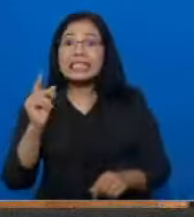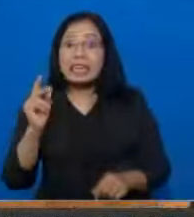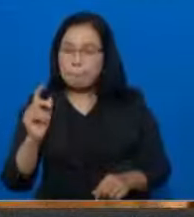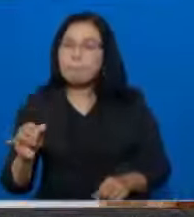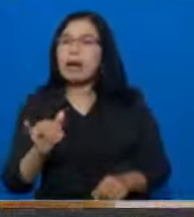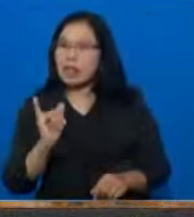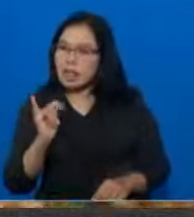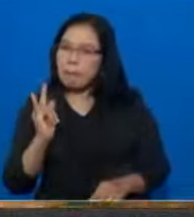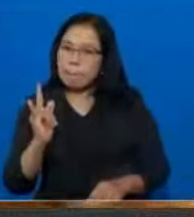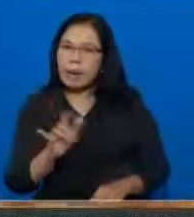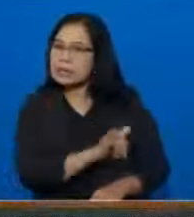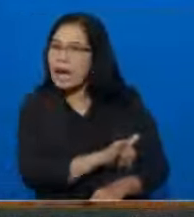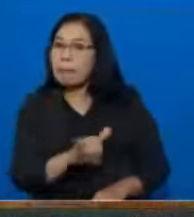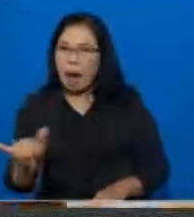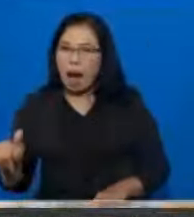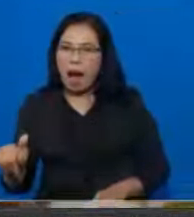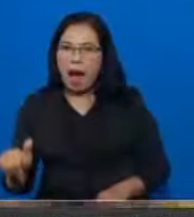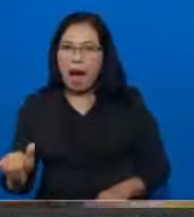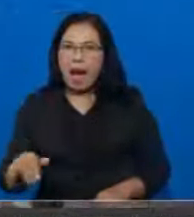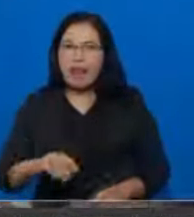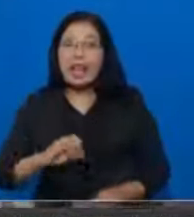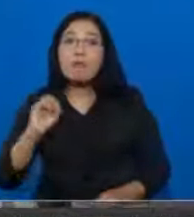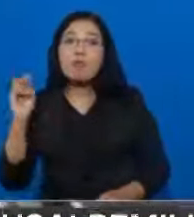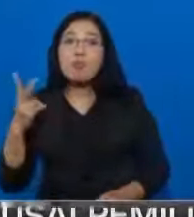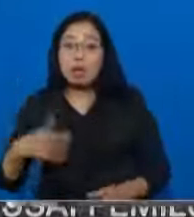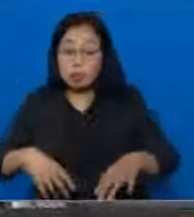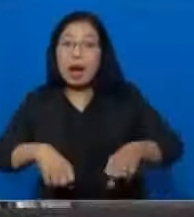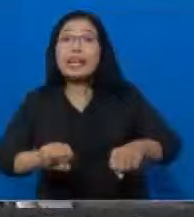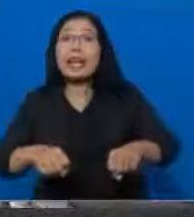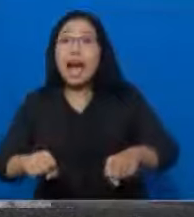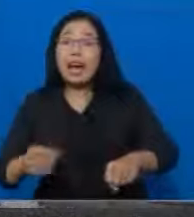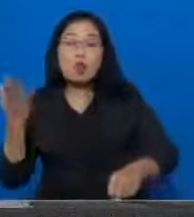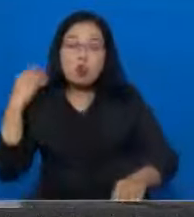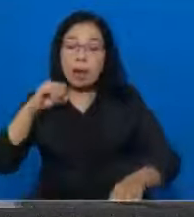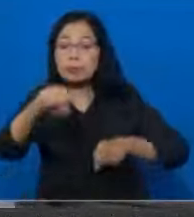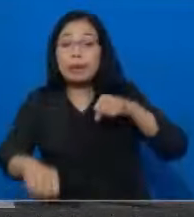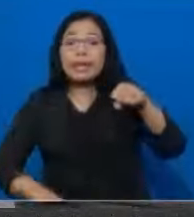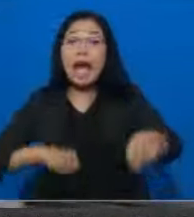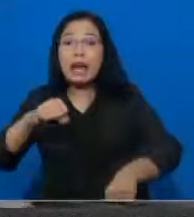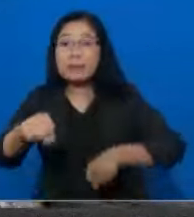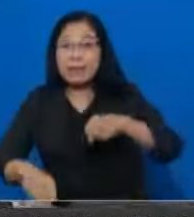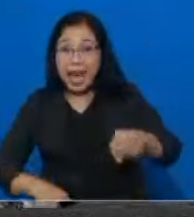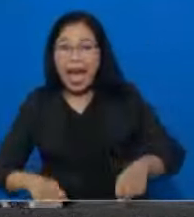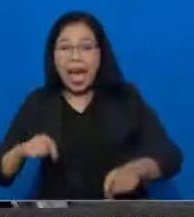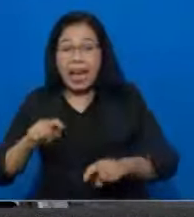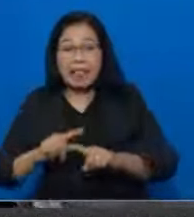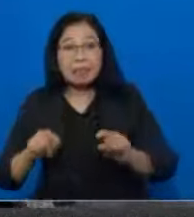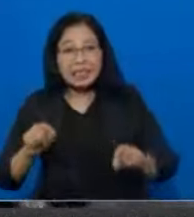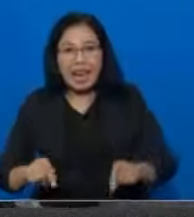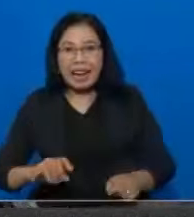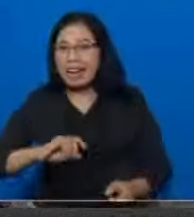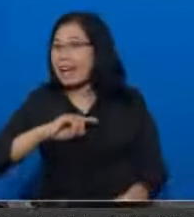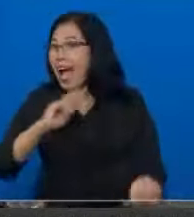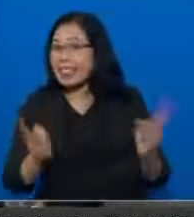satu, yaitu kendaraan pembawa buburnya. Kalau sebelumnya mereka menggunakan sepeda goes, kini mereka menggunakan sepeda motor.